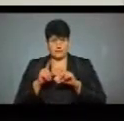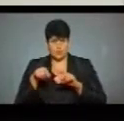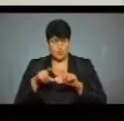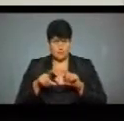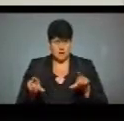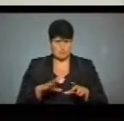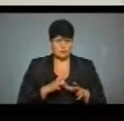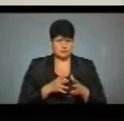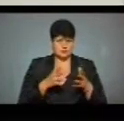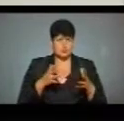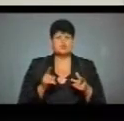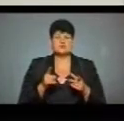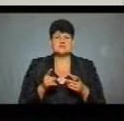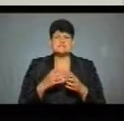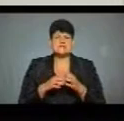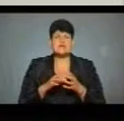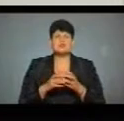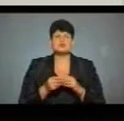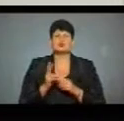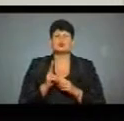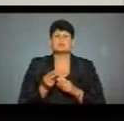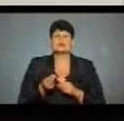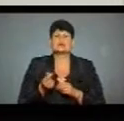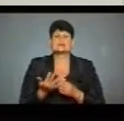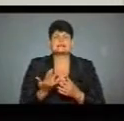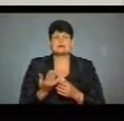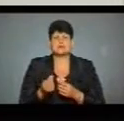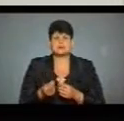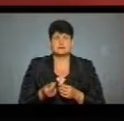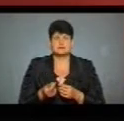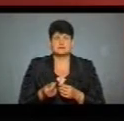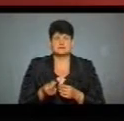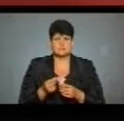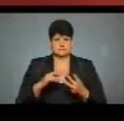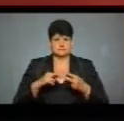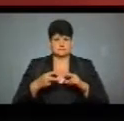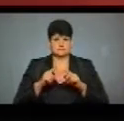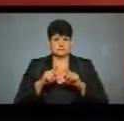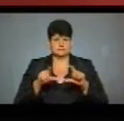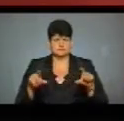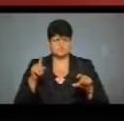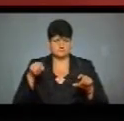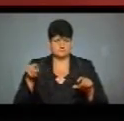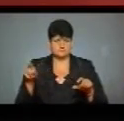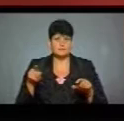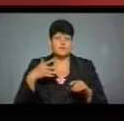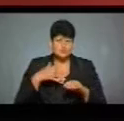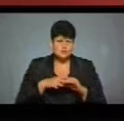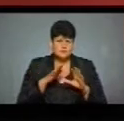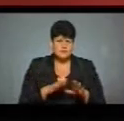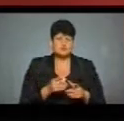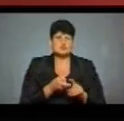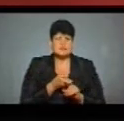про середню суму, яку платив кожен, хто розмитнив. Ми розуміємо, що залежить від автівки, правильно, але якщо